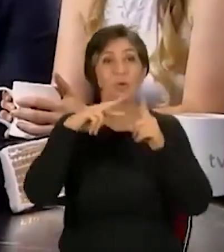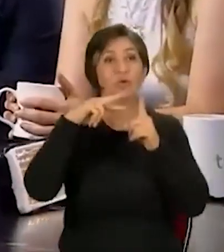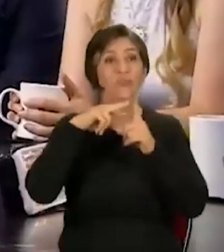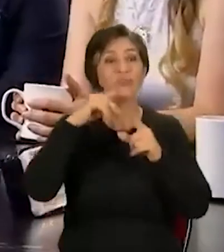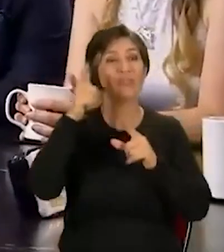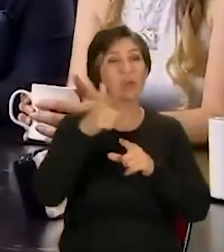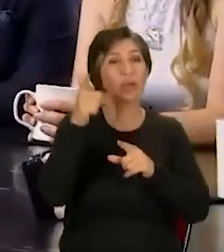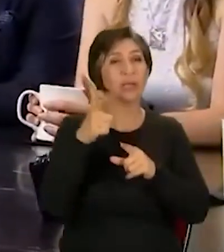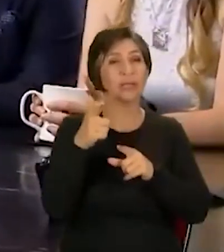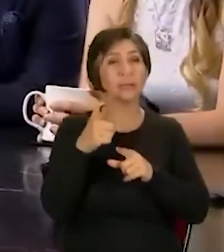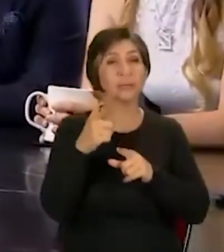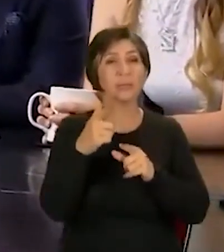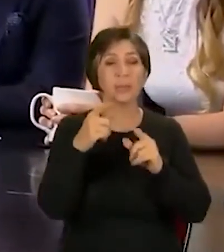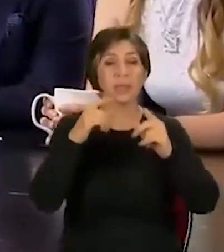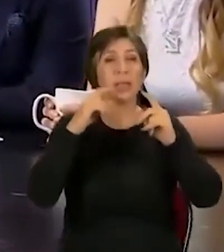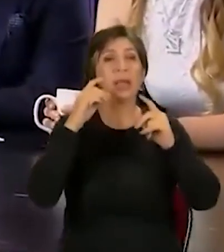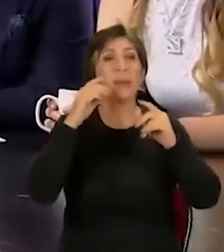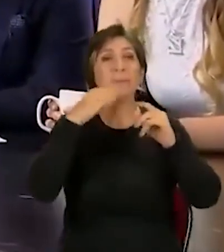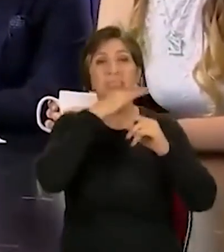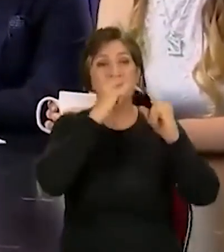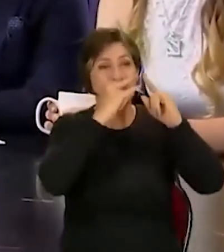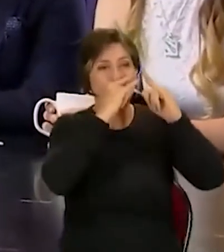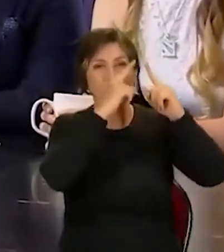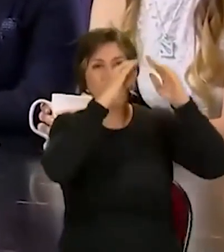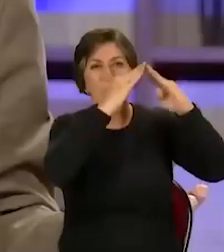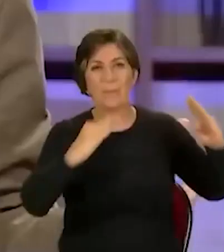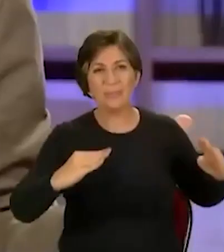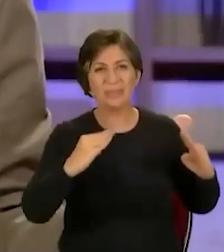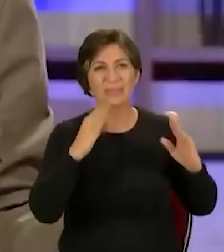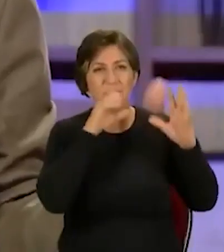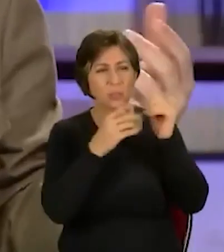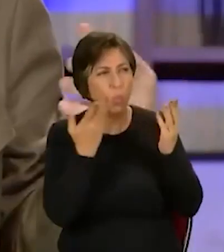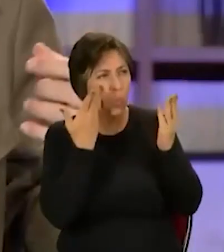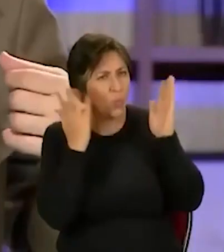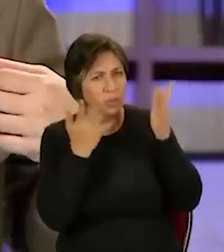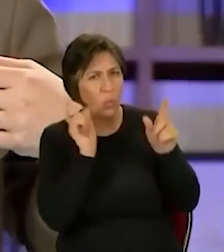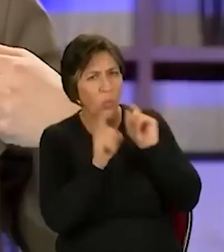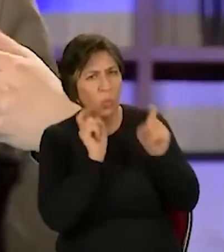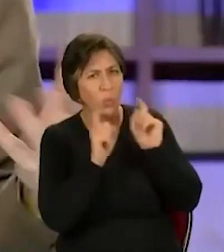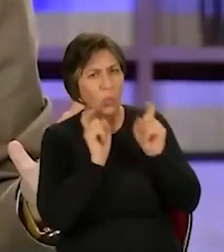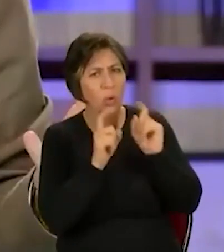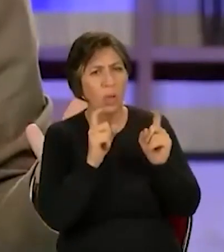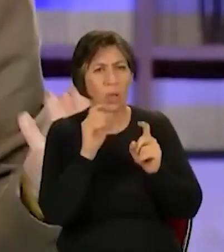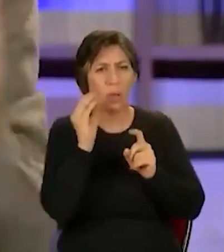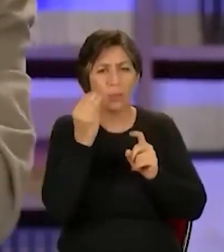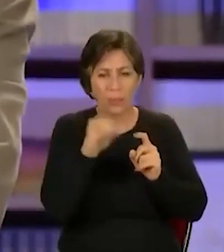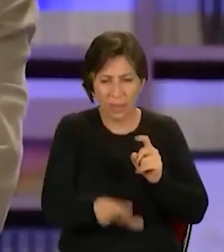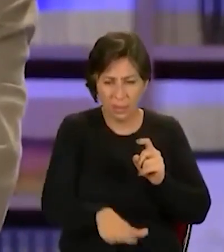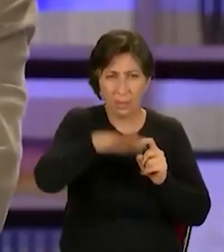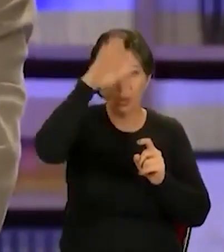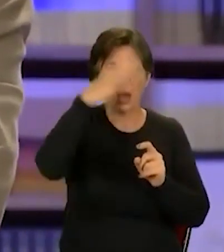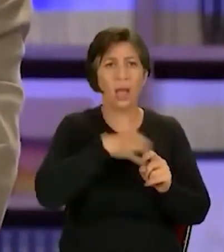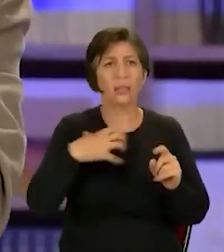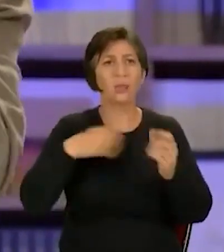videolarının piramitlerin sırları. Yahu diyorum nasıl bu kadar izlenebilir? Zaten bebekliğimden beri